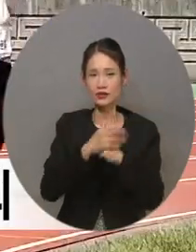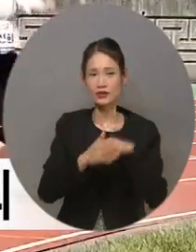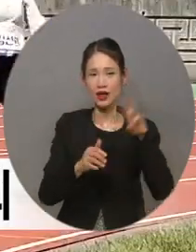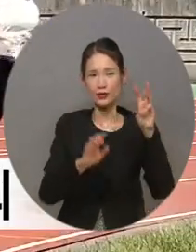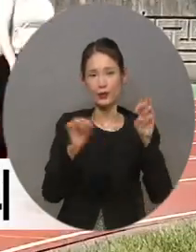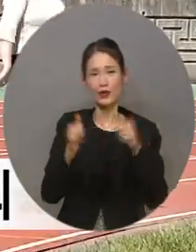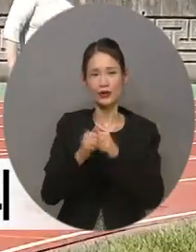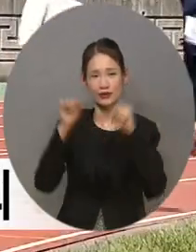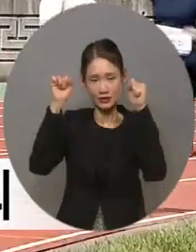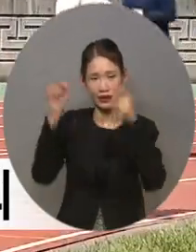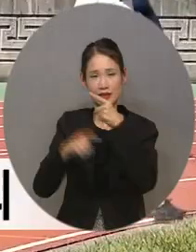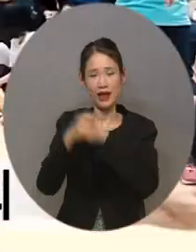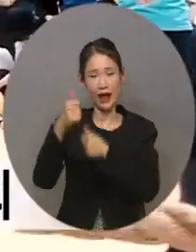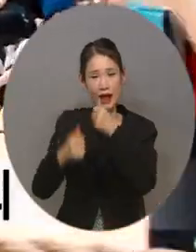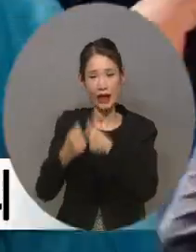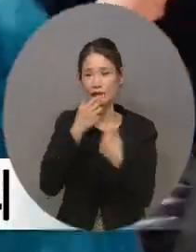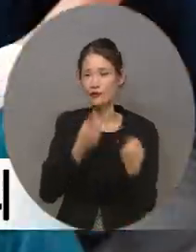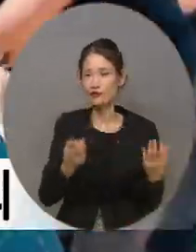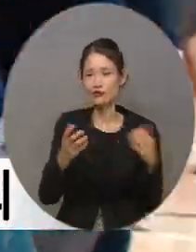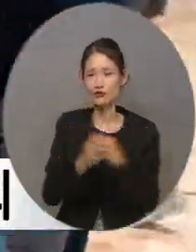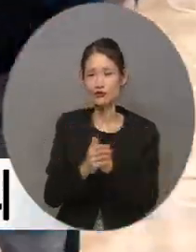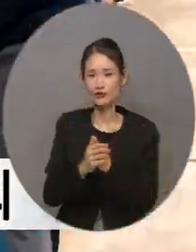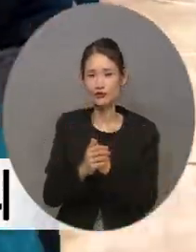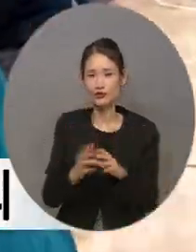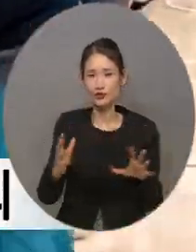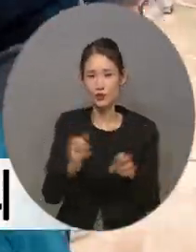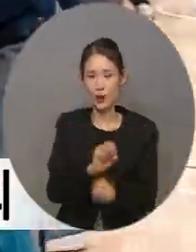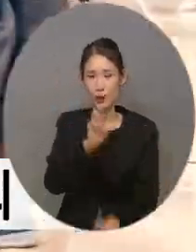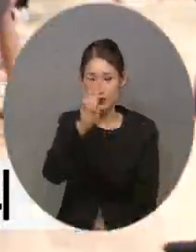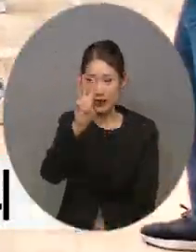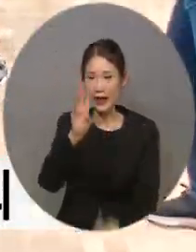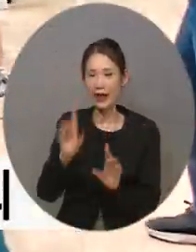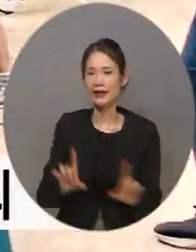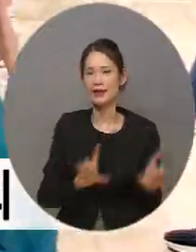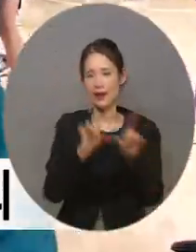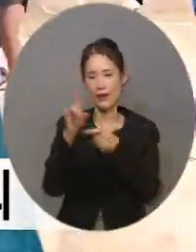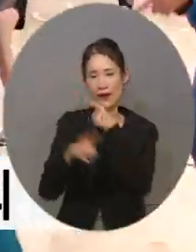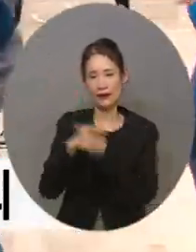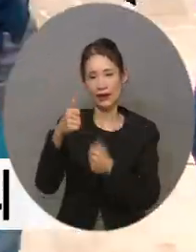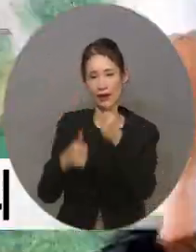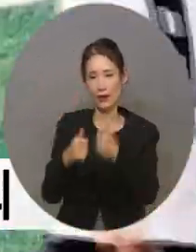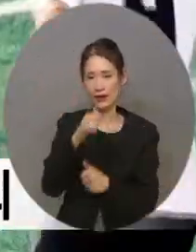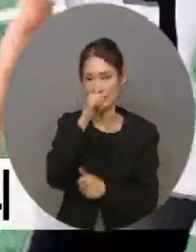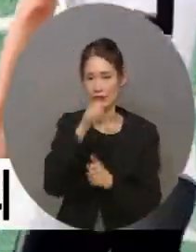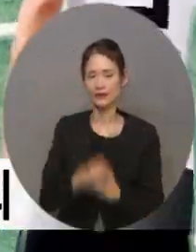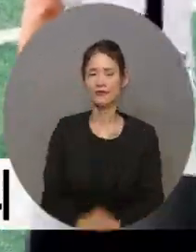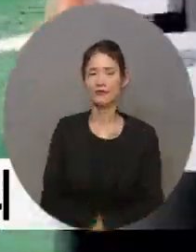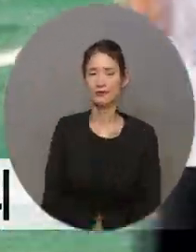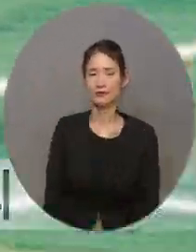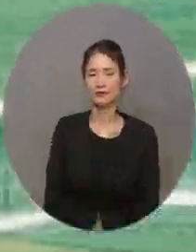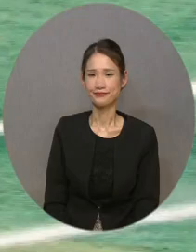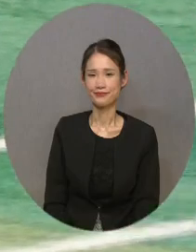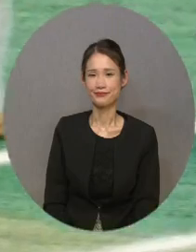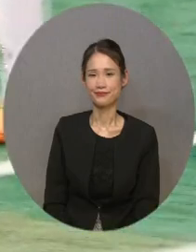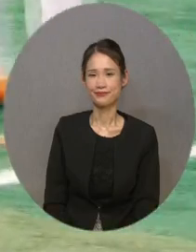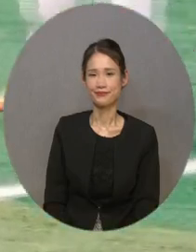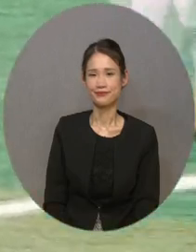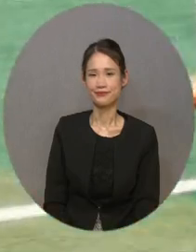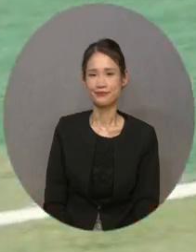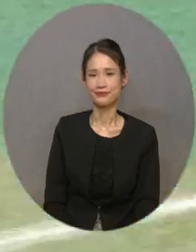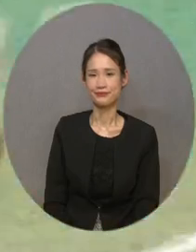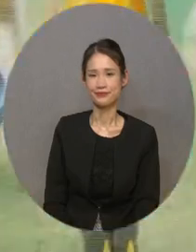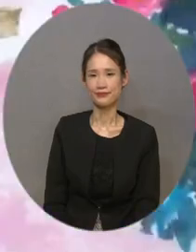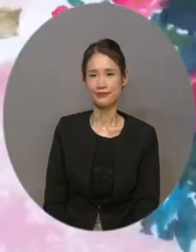전남 생활체육대축전 등 3개 생활체육대회를 개최할 예정입니다. 복지TV 뉴스 황영재입니다.